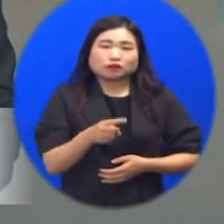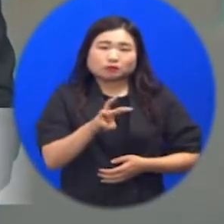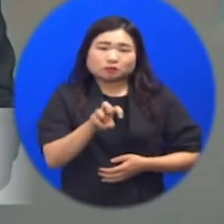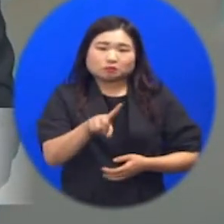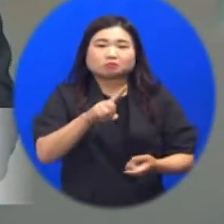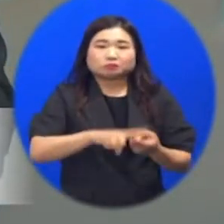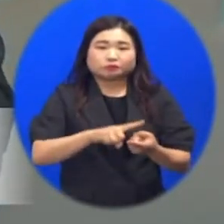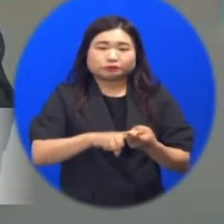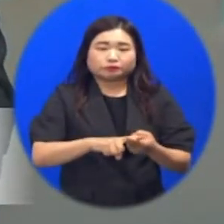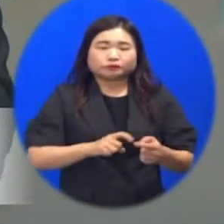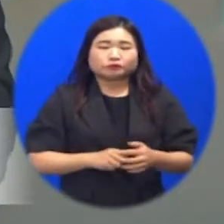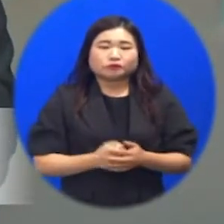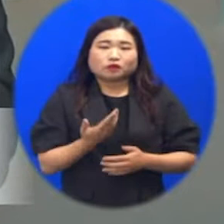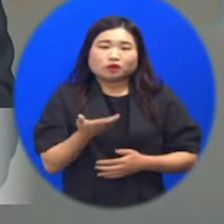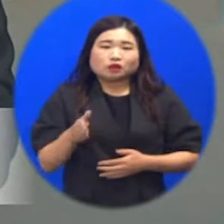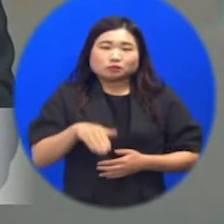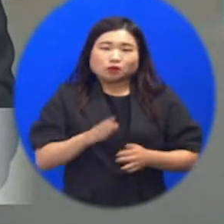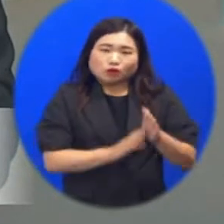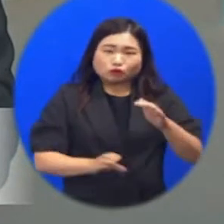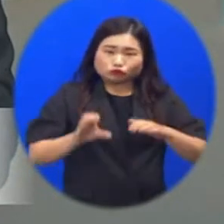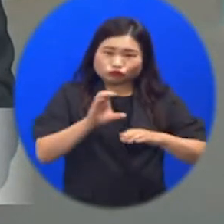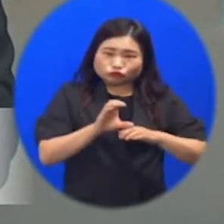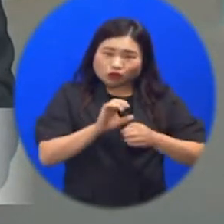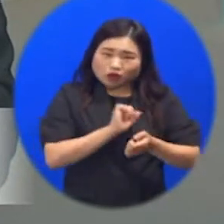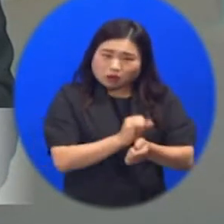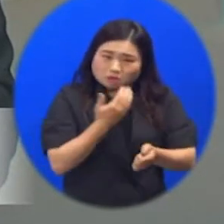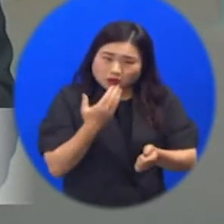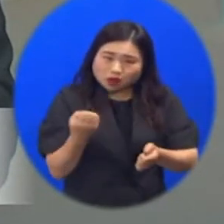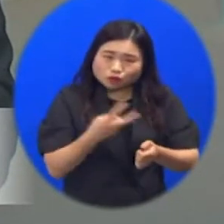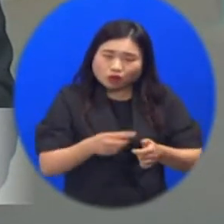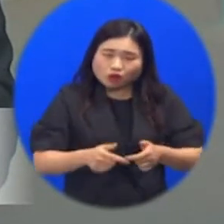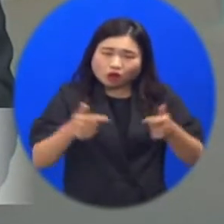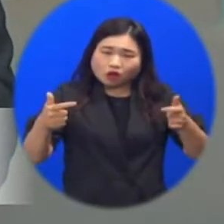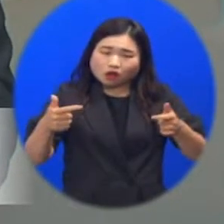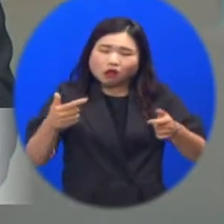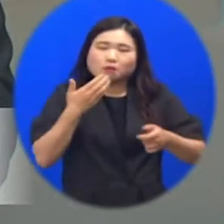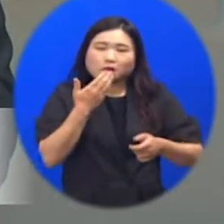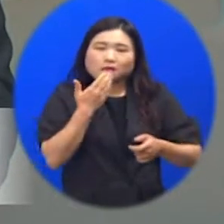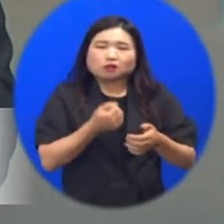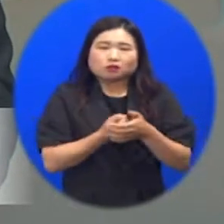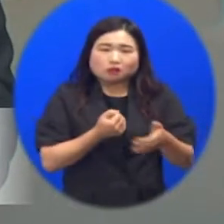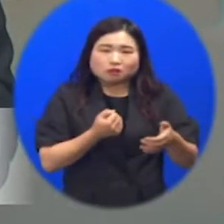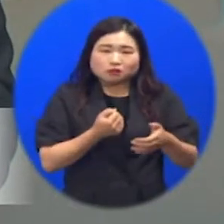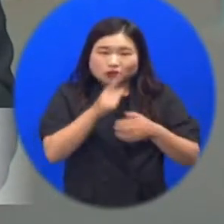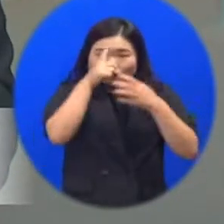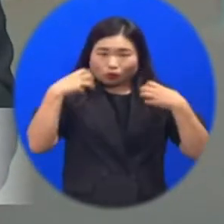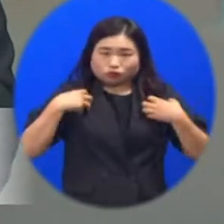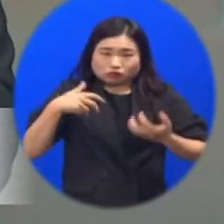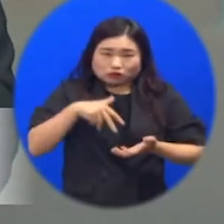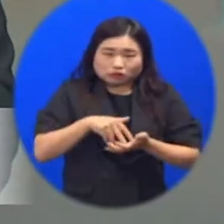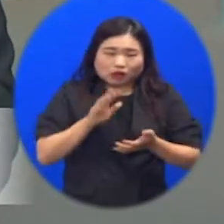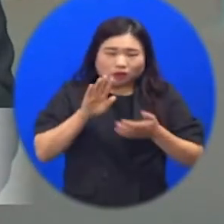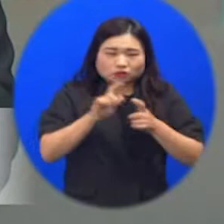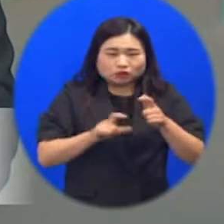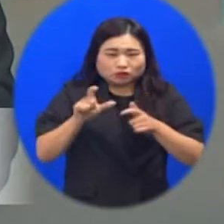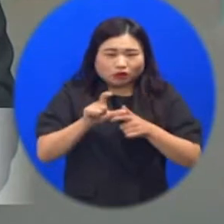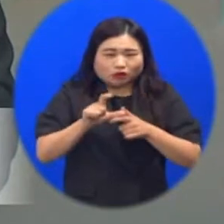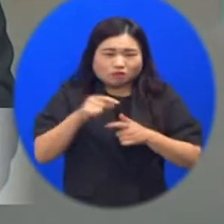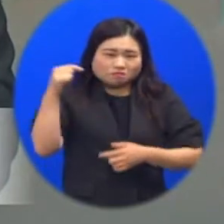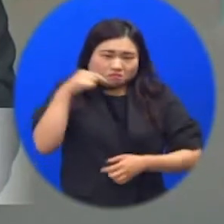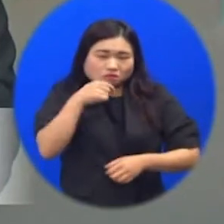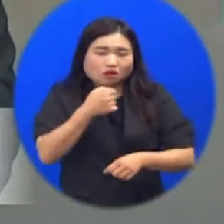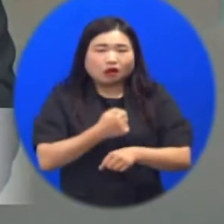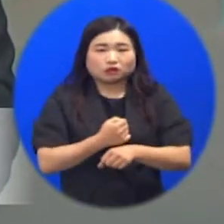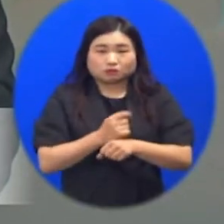유지하고 있습니다. 하지만 추가 감염과 확산 가능성은 여전해 방역당국도 고강도 방역조치를 이어가고